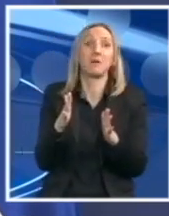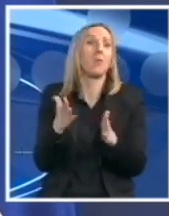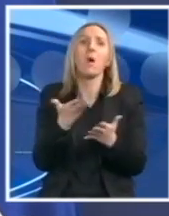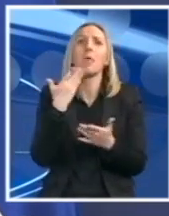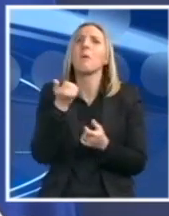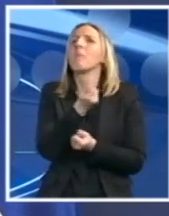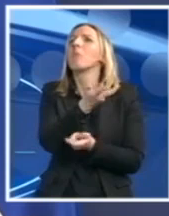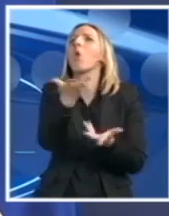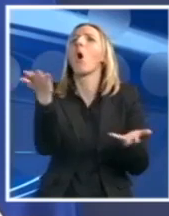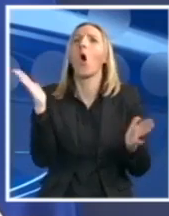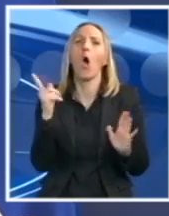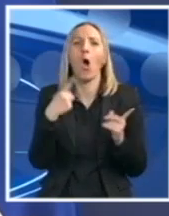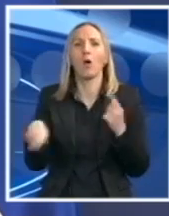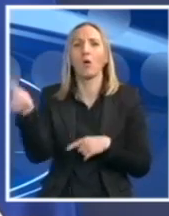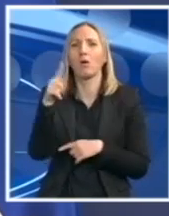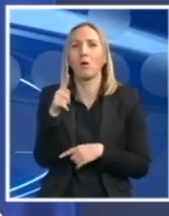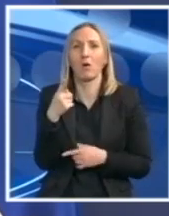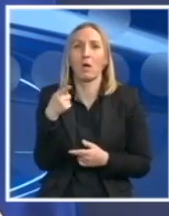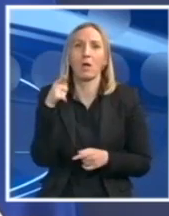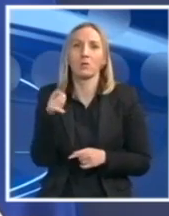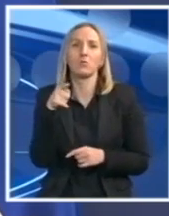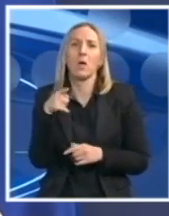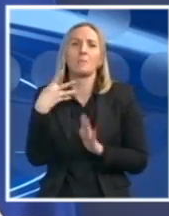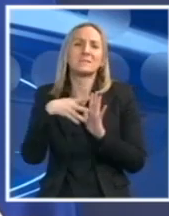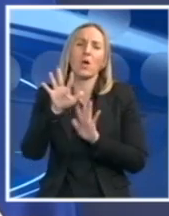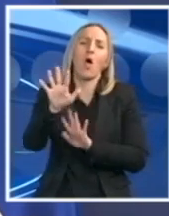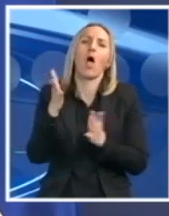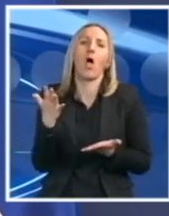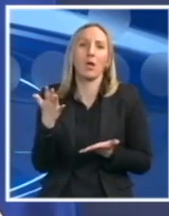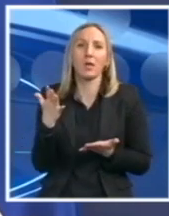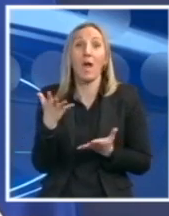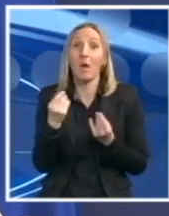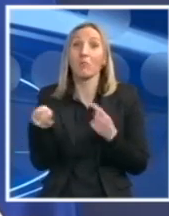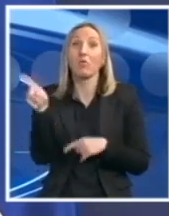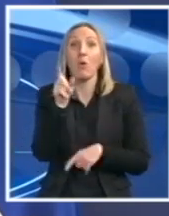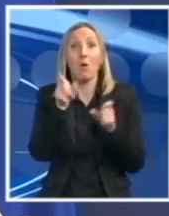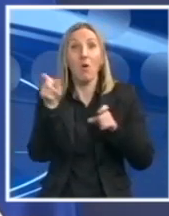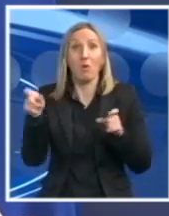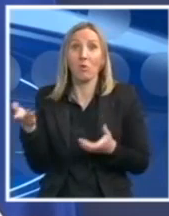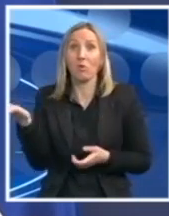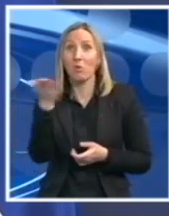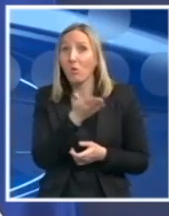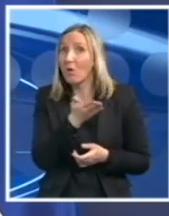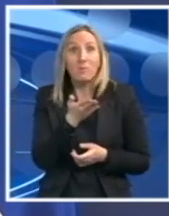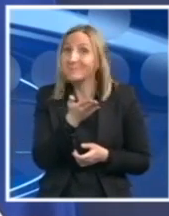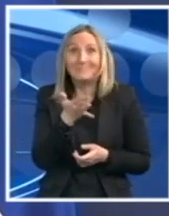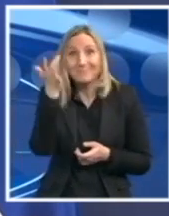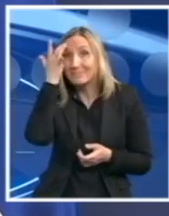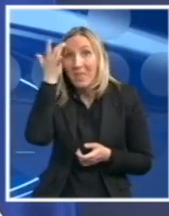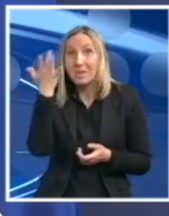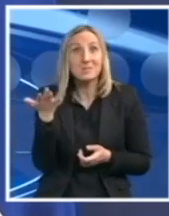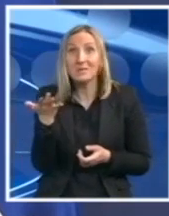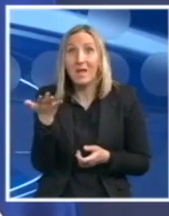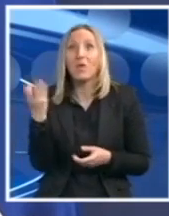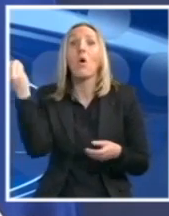nešto uradilo, to je sada domen neke psihijatrije, psihologije, ali mnoge osobe nesvesno